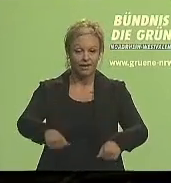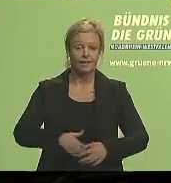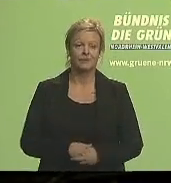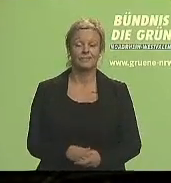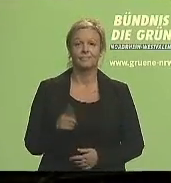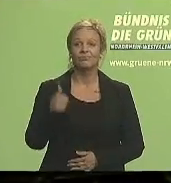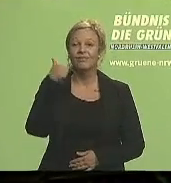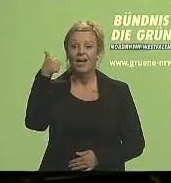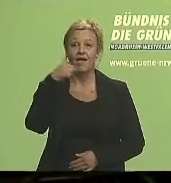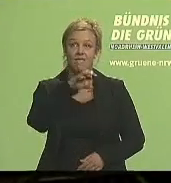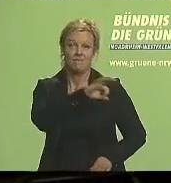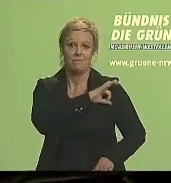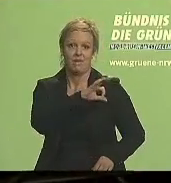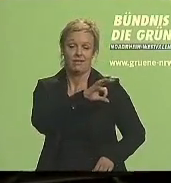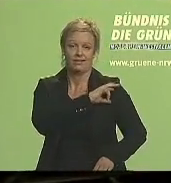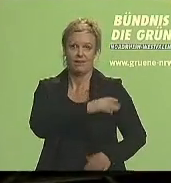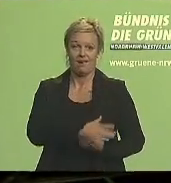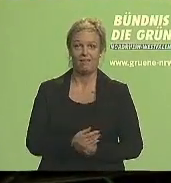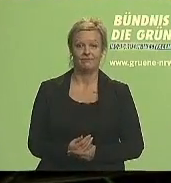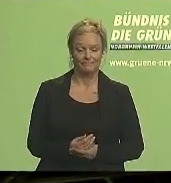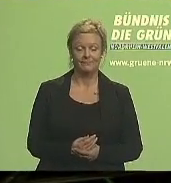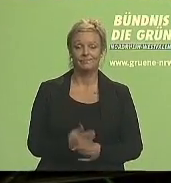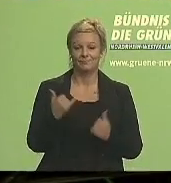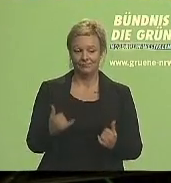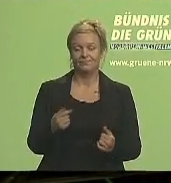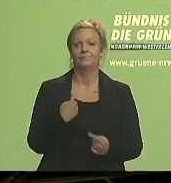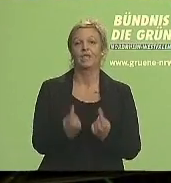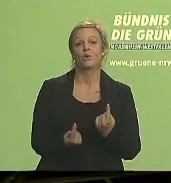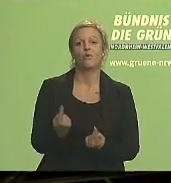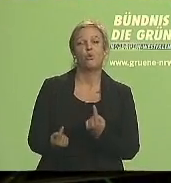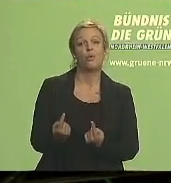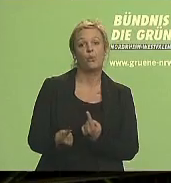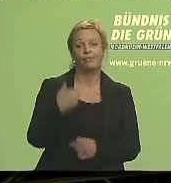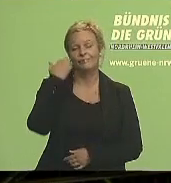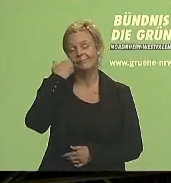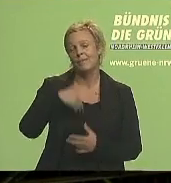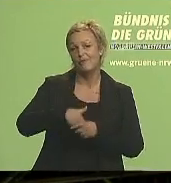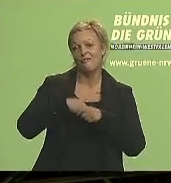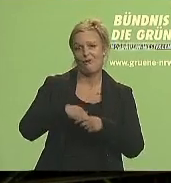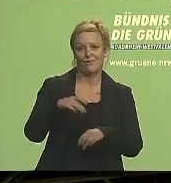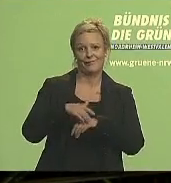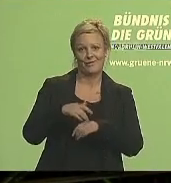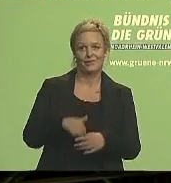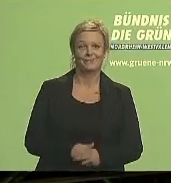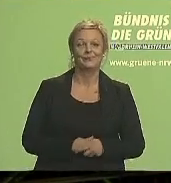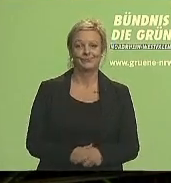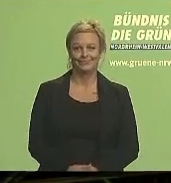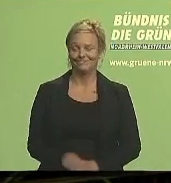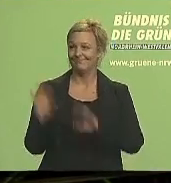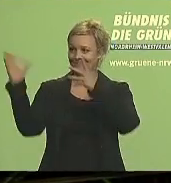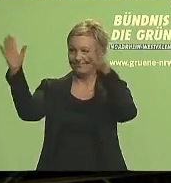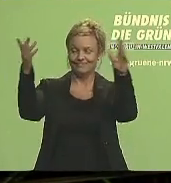eine Partei, die Energiewende kann und das sind die Grünen, liebe Freundinnen und Freunde.